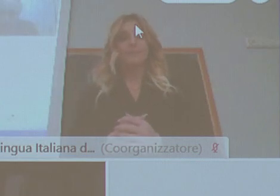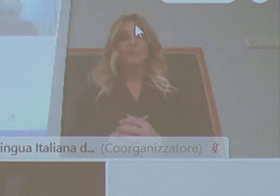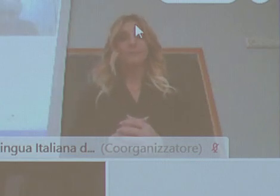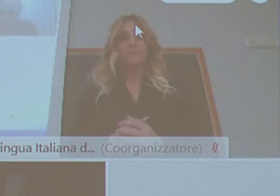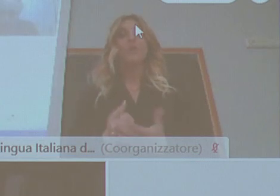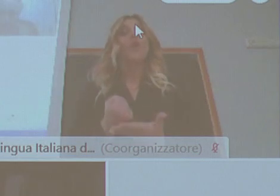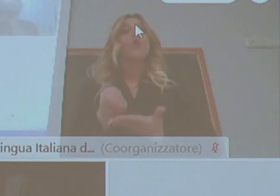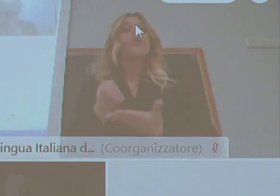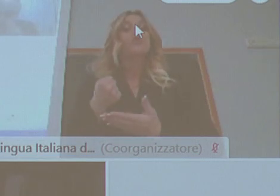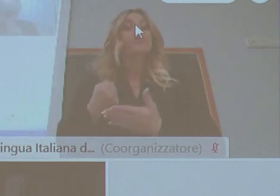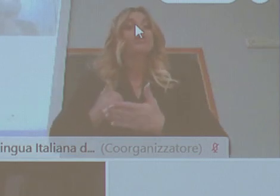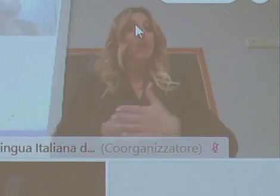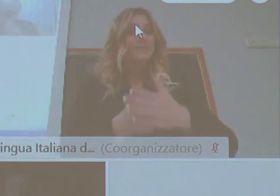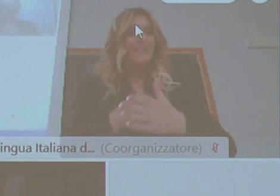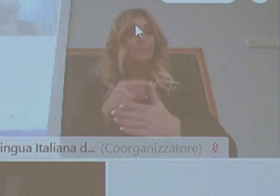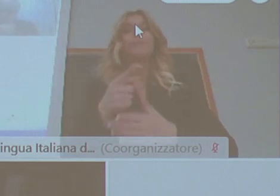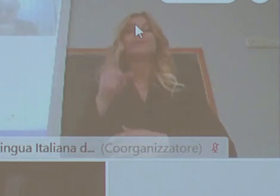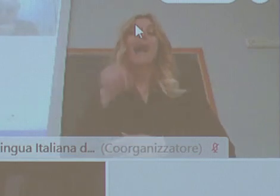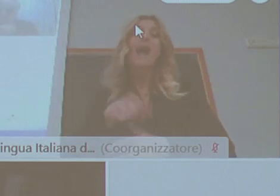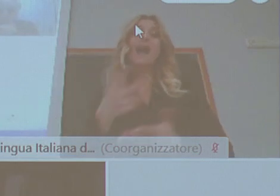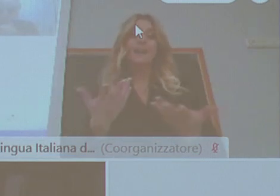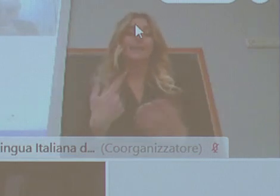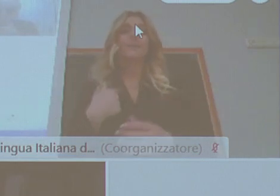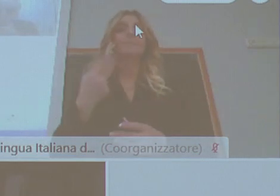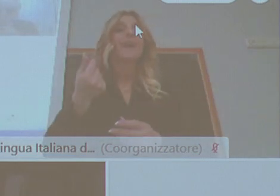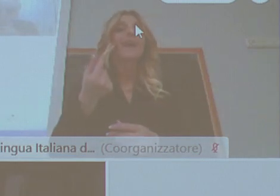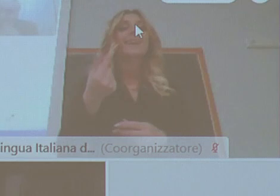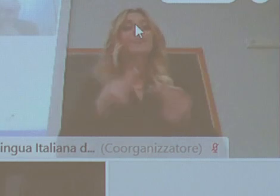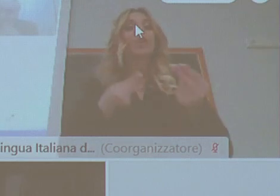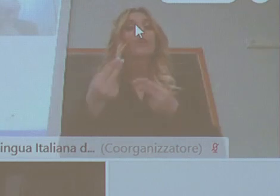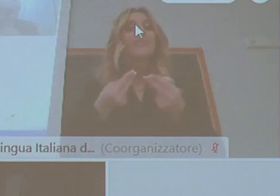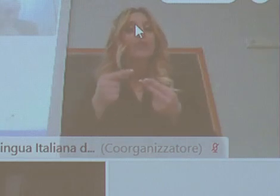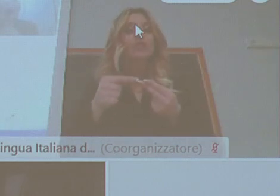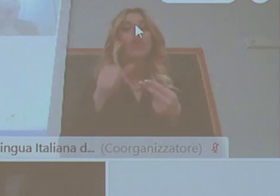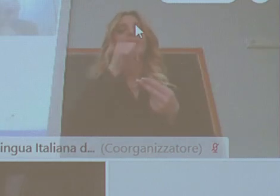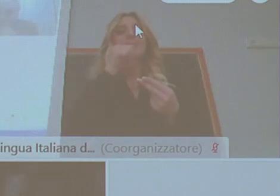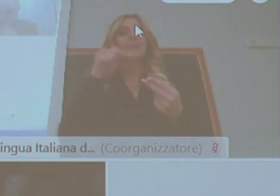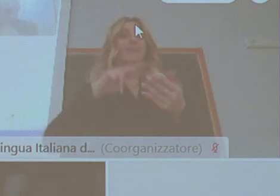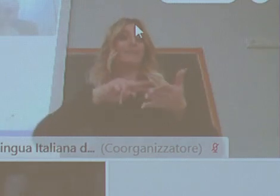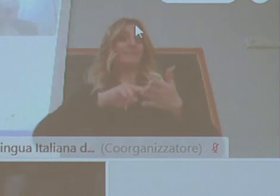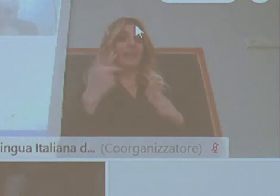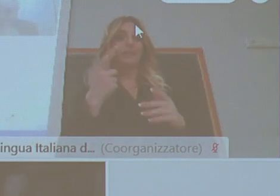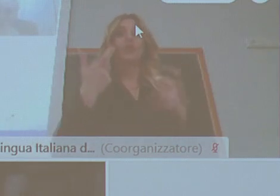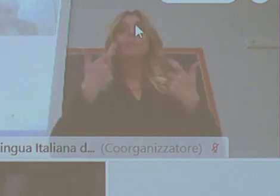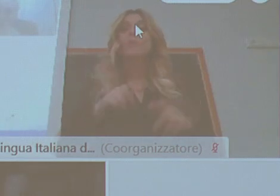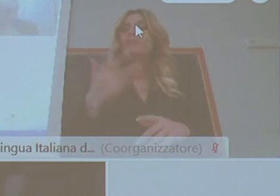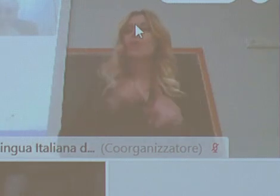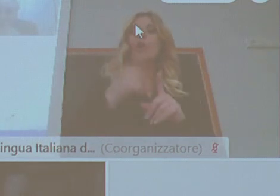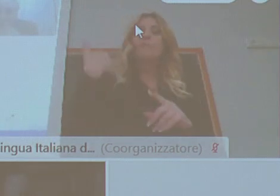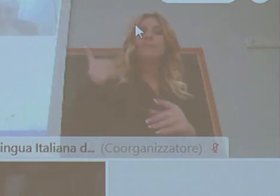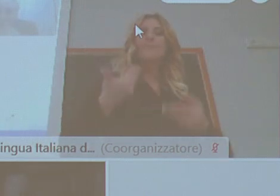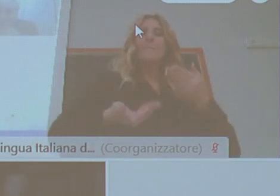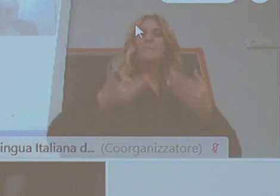La sostenibilità porta con sé anche la cosiddetta rendicontazione tecnica. Non è più sufficiente il tradizionale